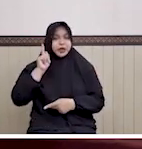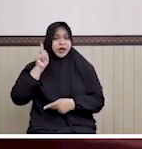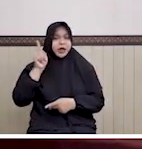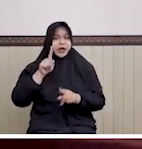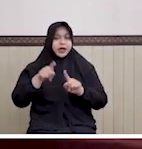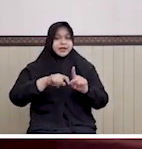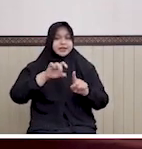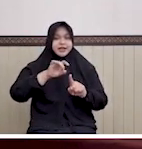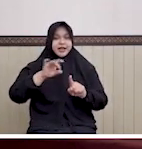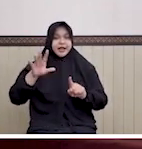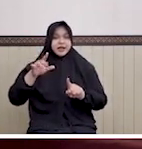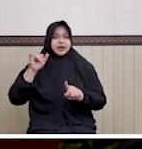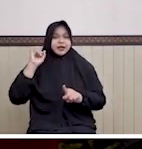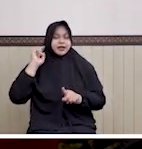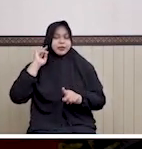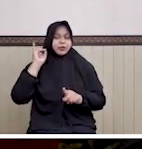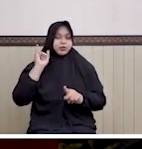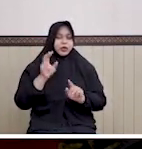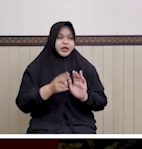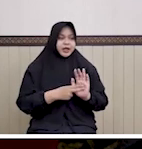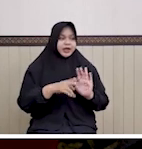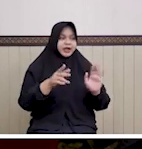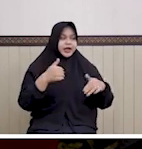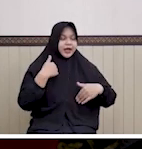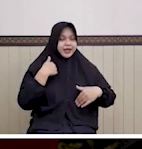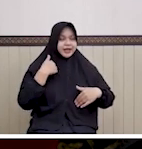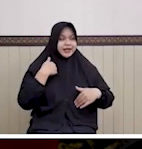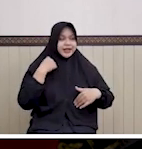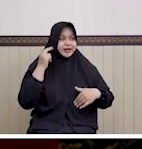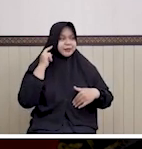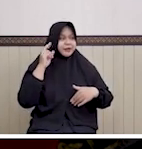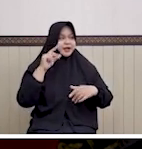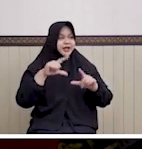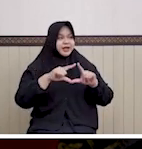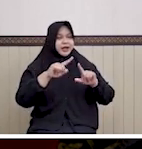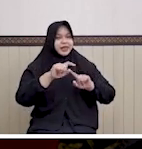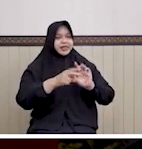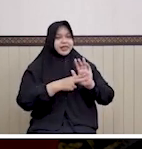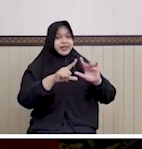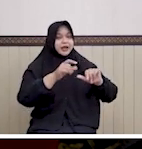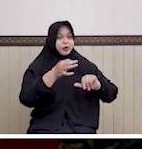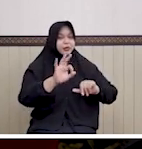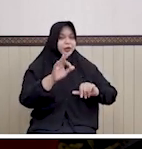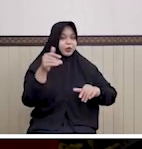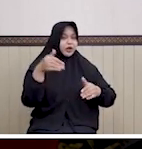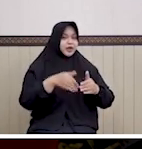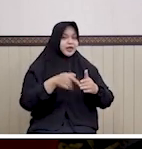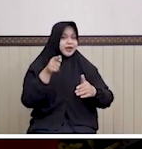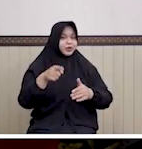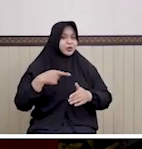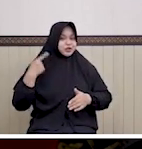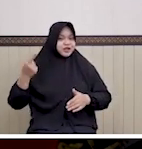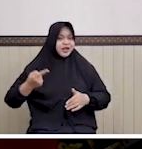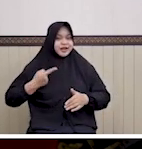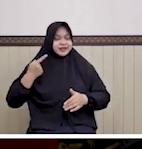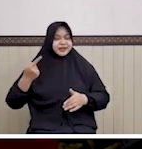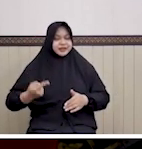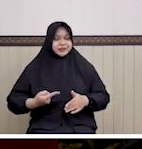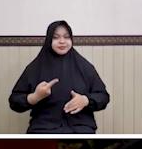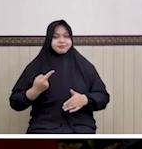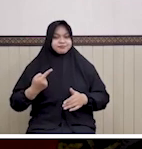dari selain gue end disini sudah ada Mbak Ratna ini yang baru datang oh syaratnya sehari-hari cukup